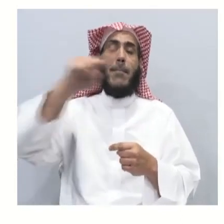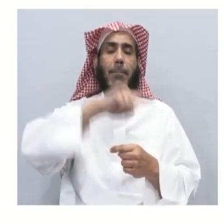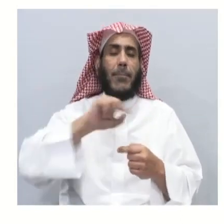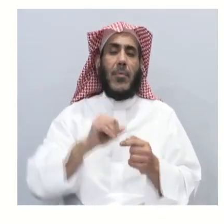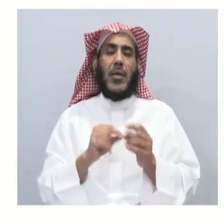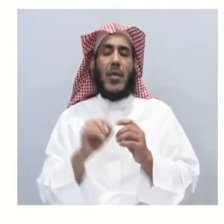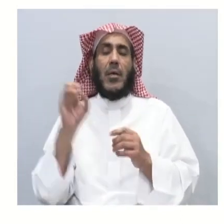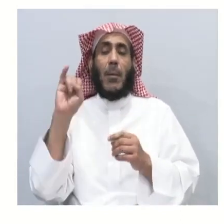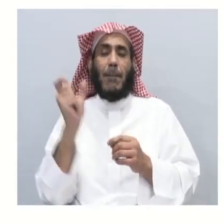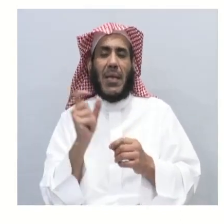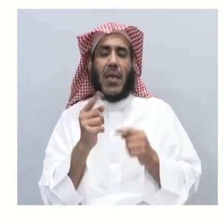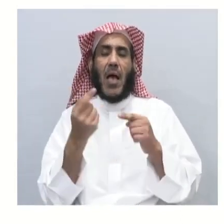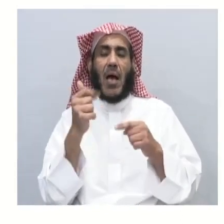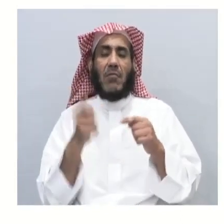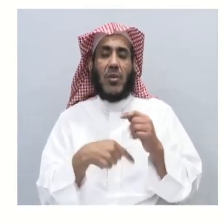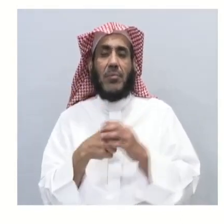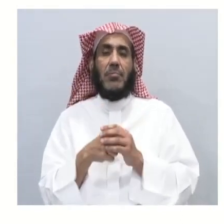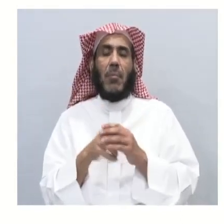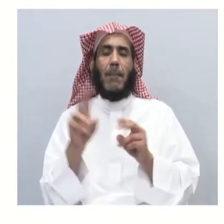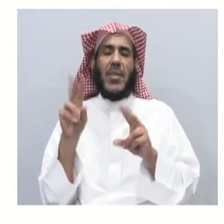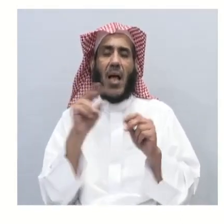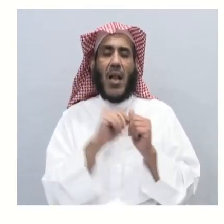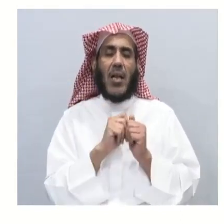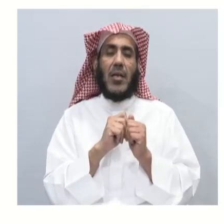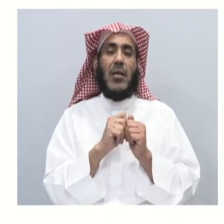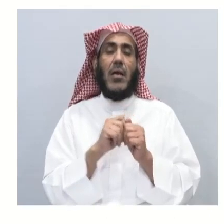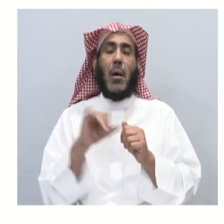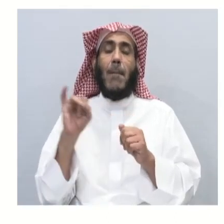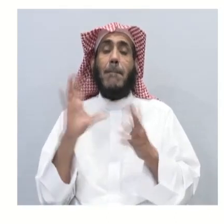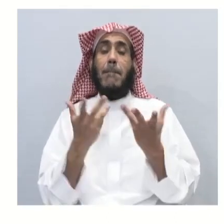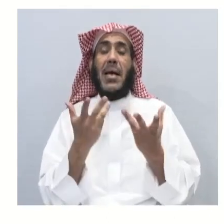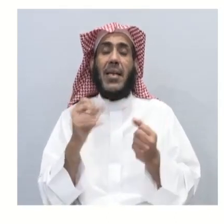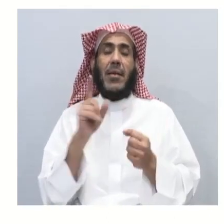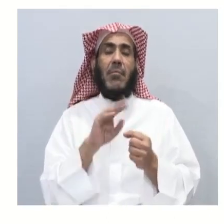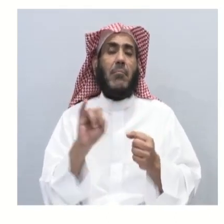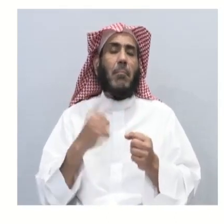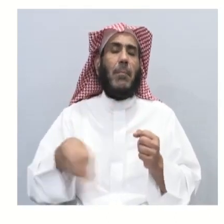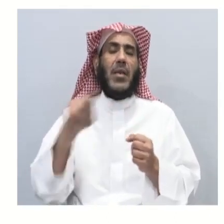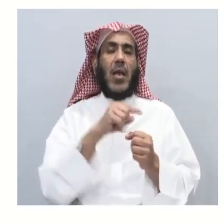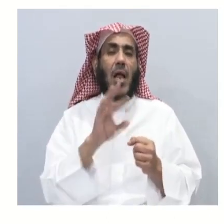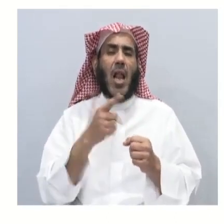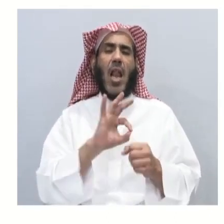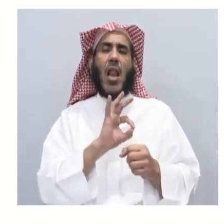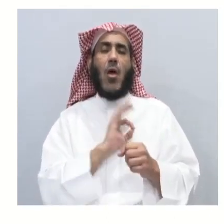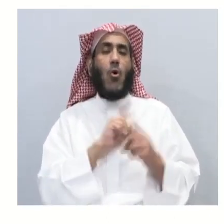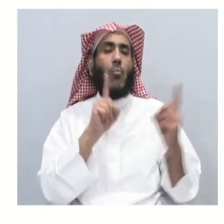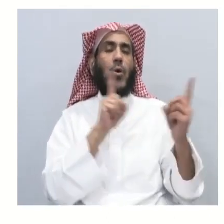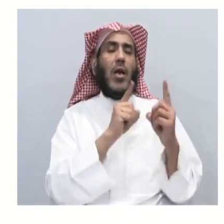أحسنتم، من حرف الجر. مثال: من منا لا يحب لقاء الأصدقاء.